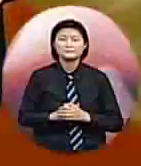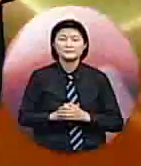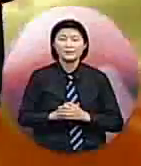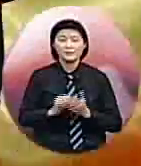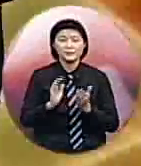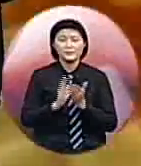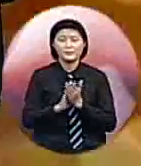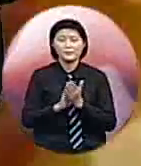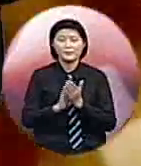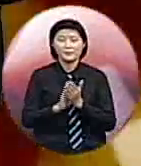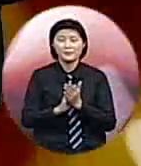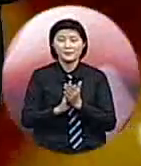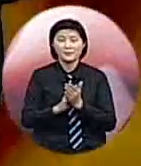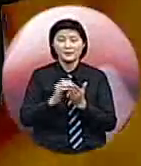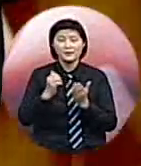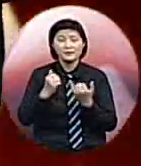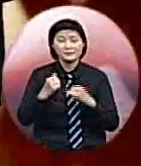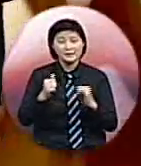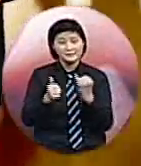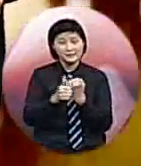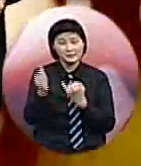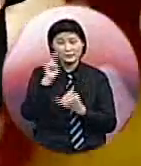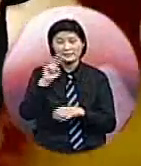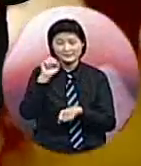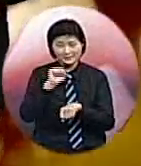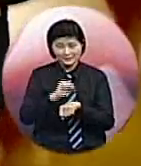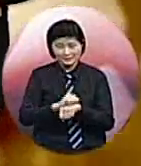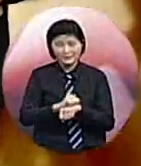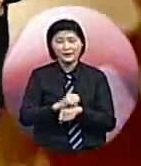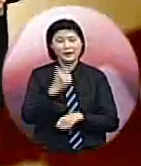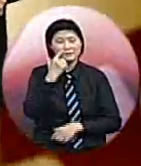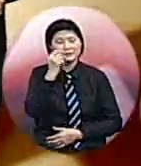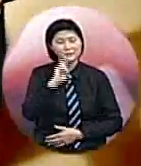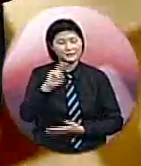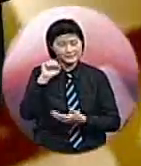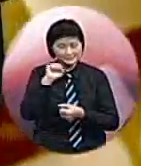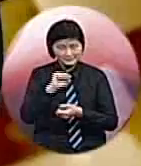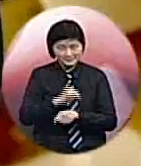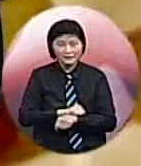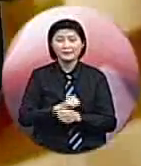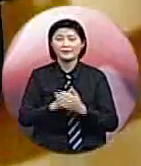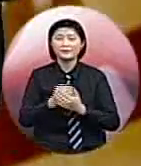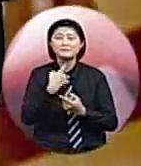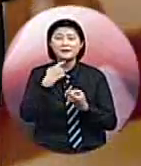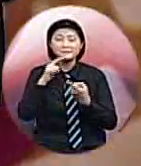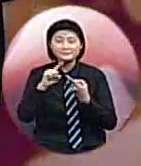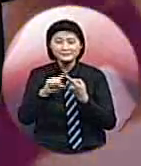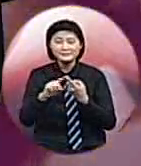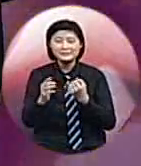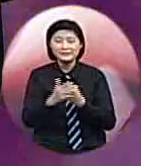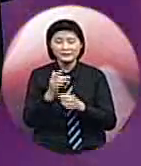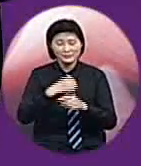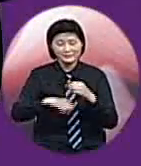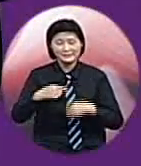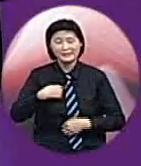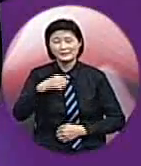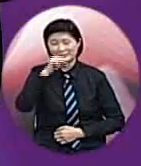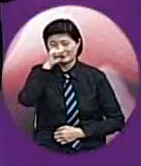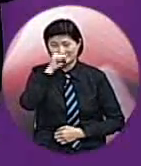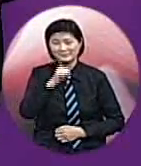야 네, 사위분도 노래를 잘하시고 우리 아버님도 노래를 잘하시고 그러니까 또 사위가 네. 또 마음에 드신다니까 제가 또 좋습니다